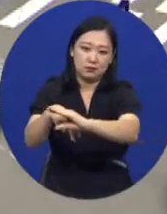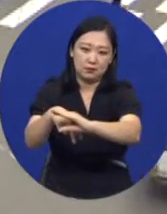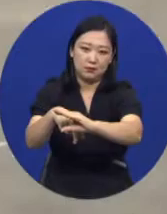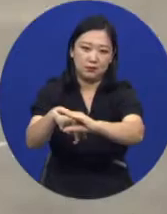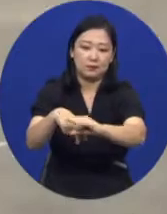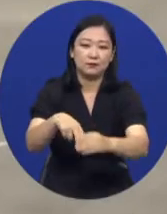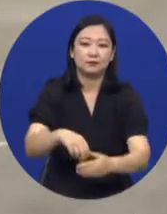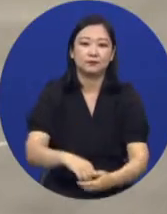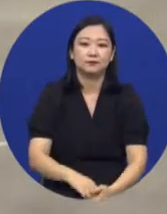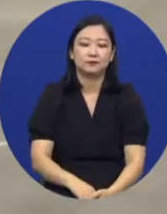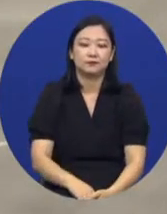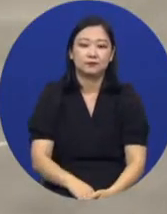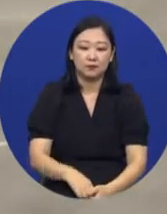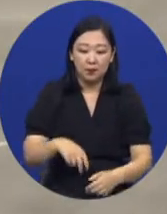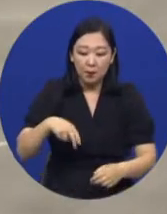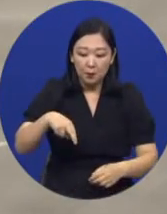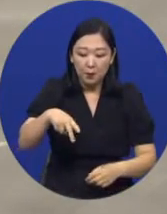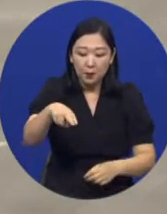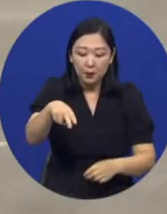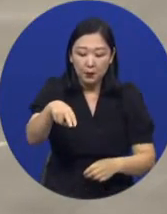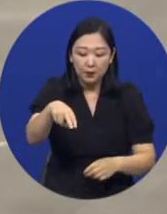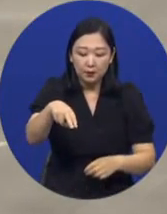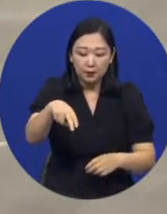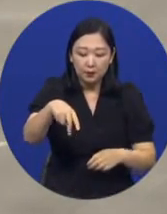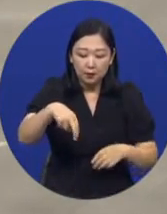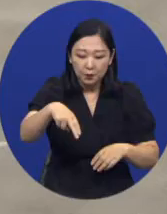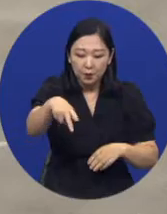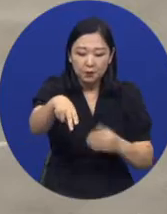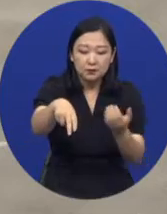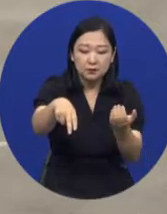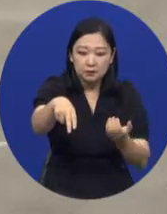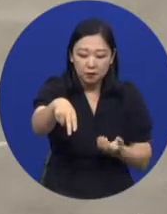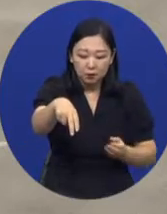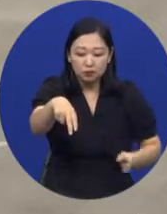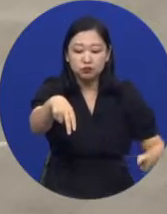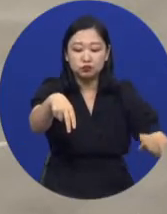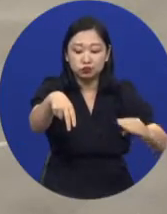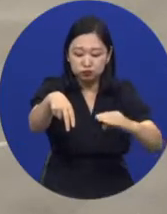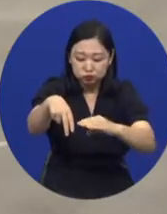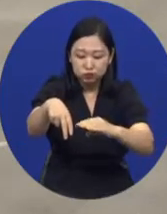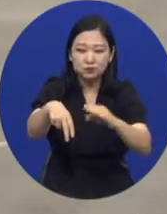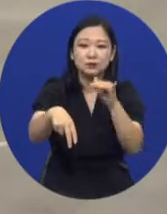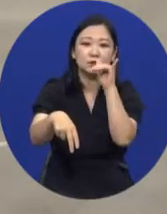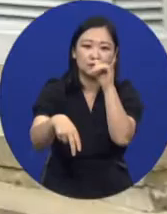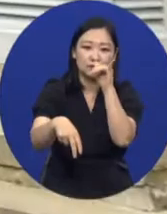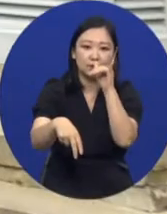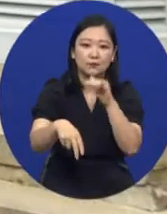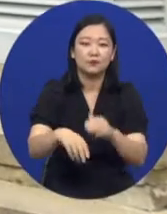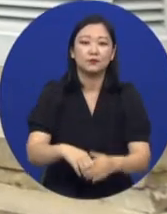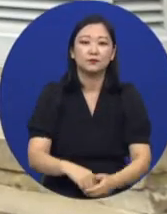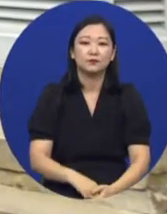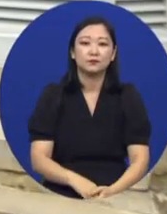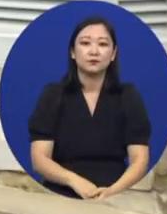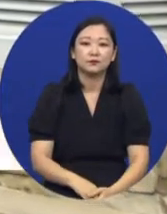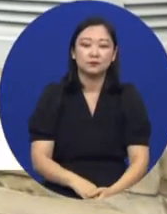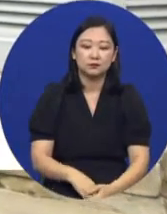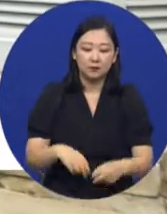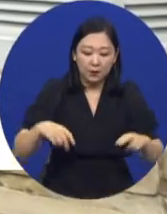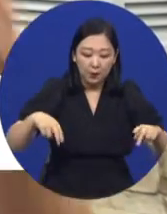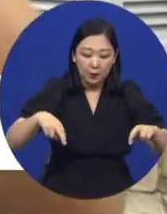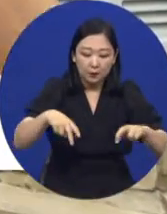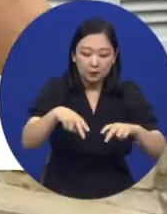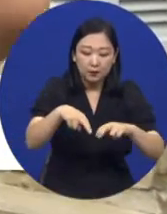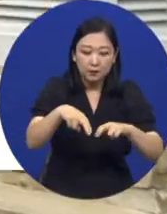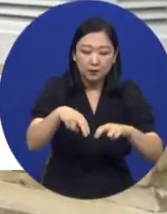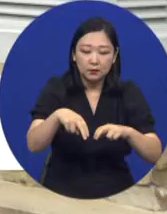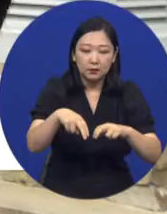지나갑니다. 보행자들이 횡단보도를 다 건너기도 전에 우회전하는 차량도 보입니다. 횡단보도